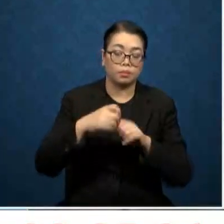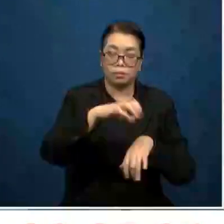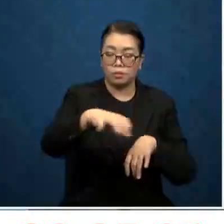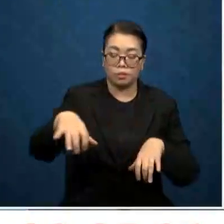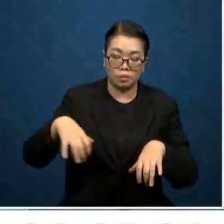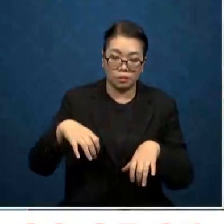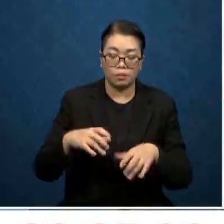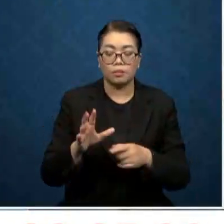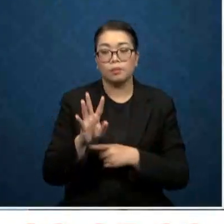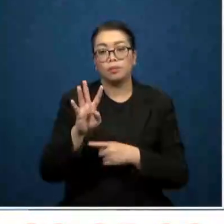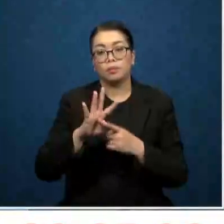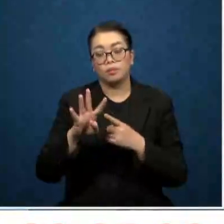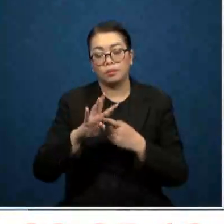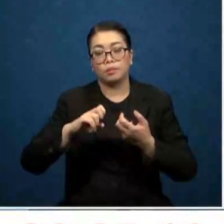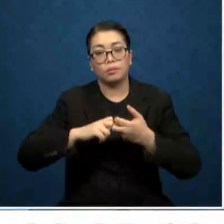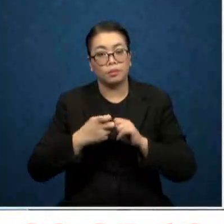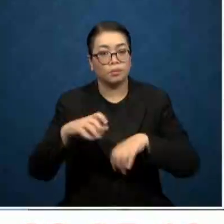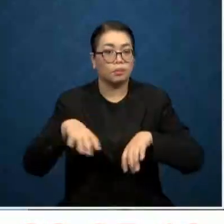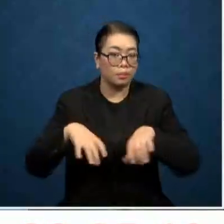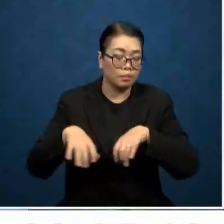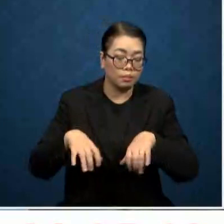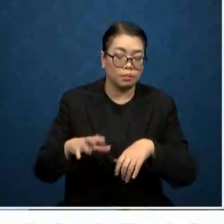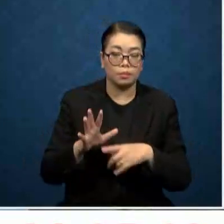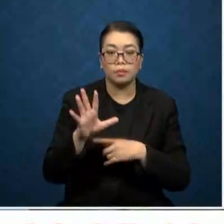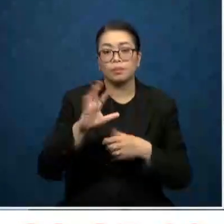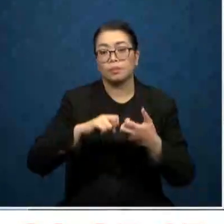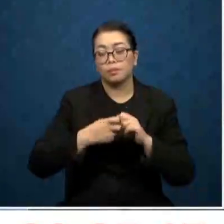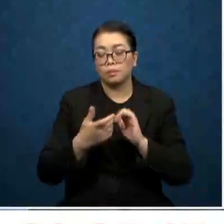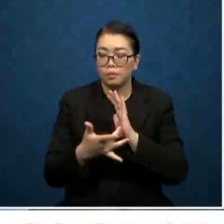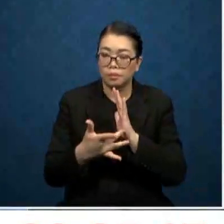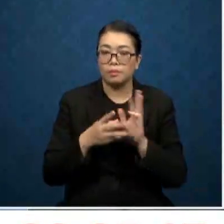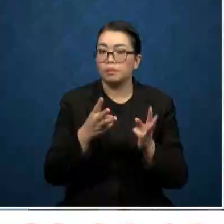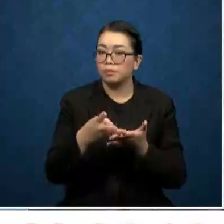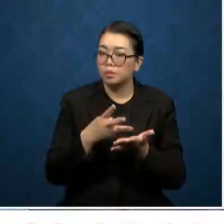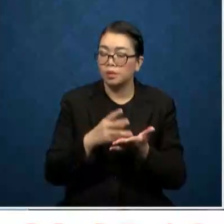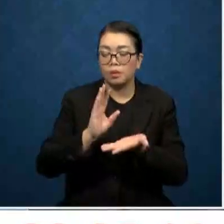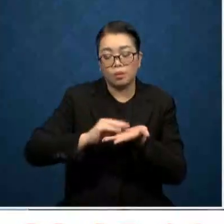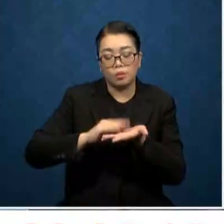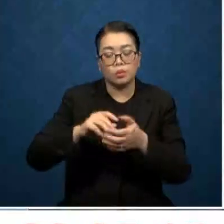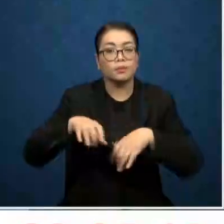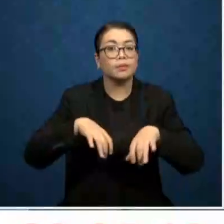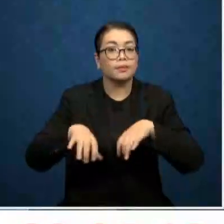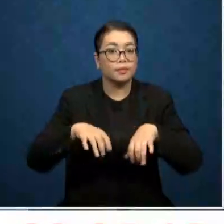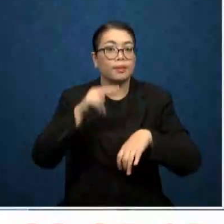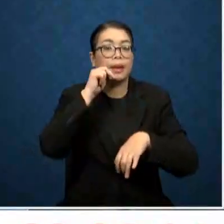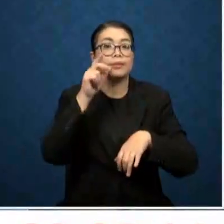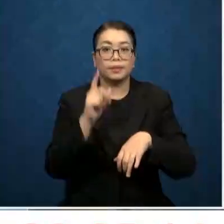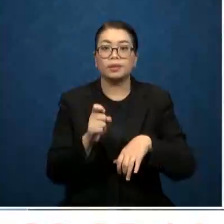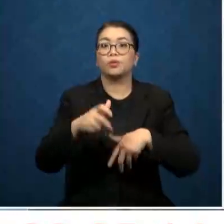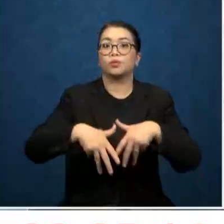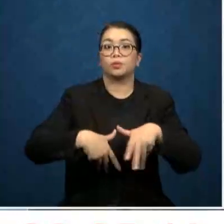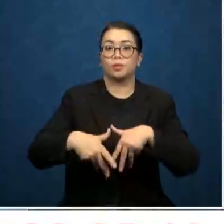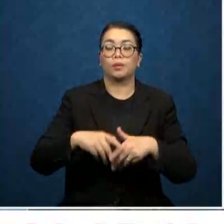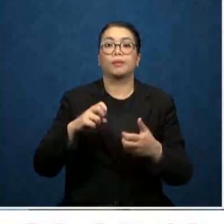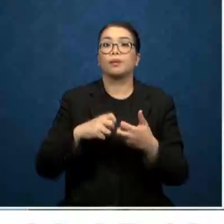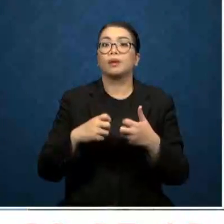ข้องปัญหาด้านการบริหารจัดการปัญหาด้านเทคนิคและวิชาการปัญหาด้านข้อมูลการบริหารจัดการน้ำเสียชุมชน